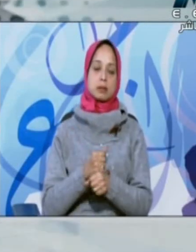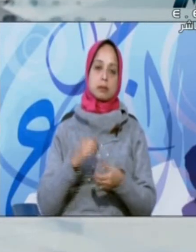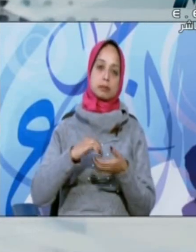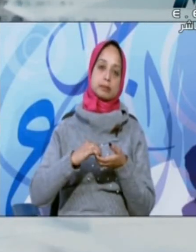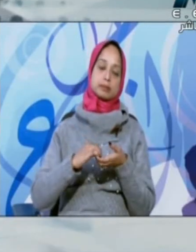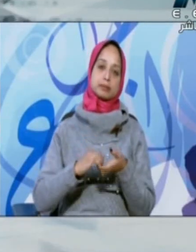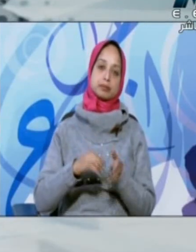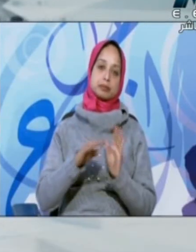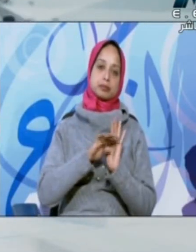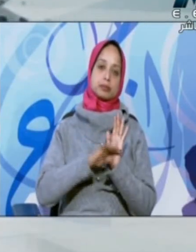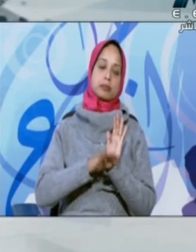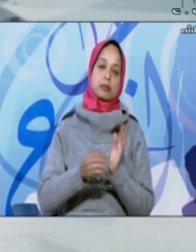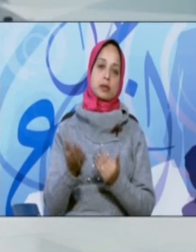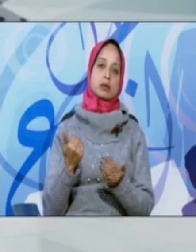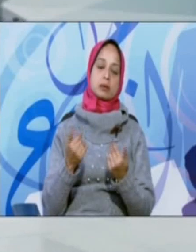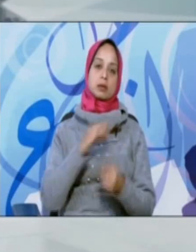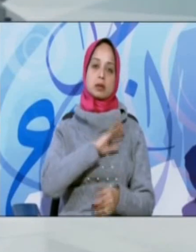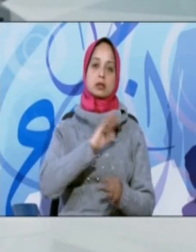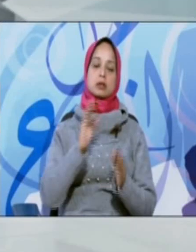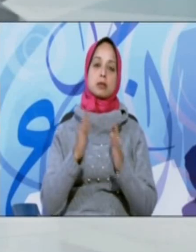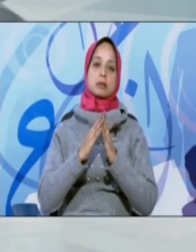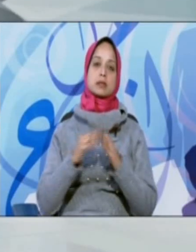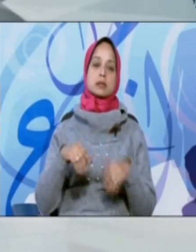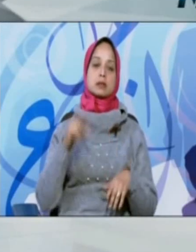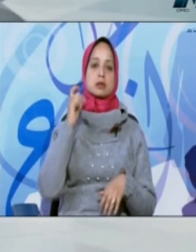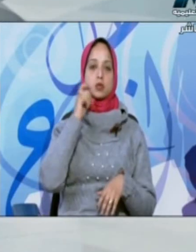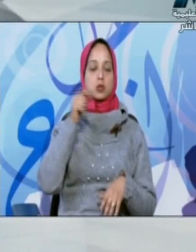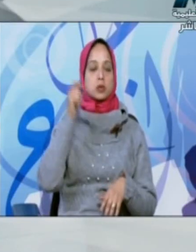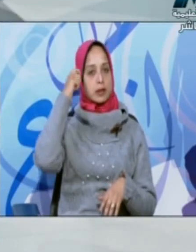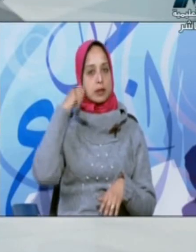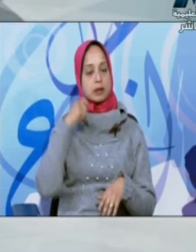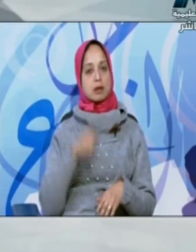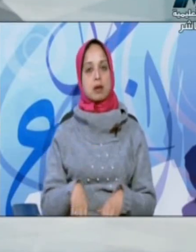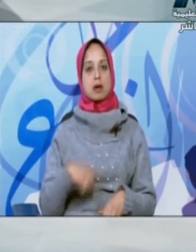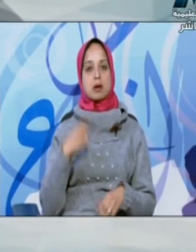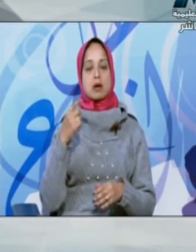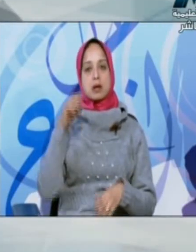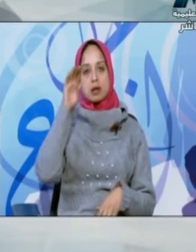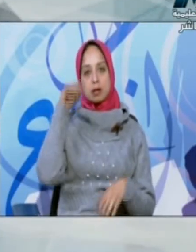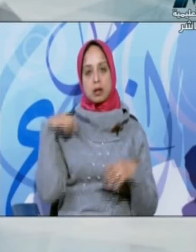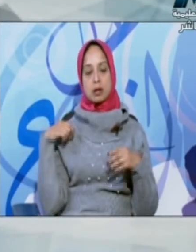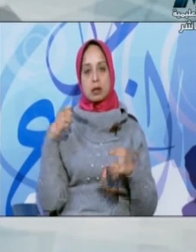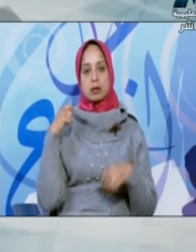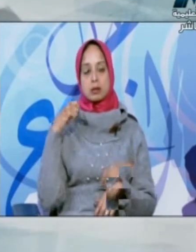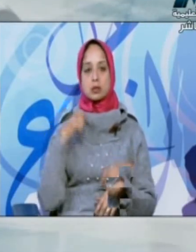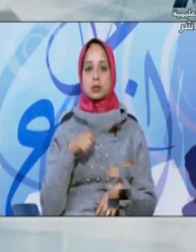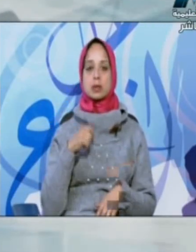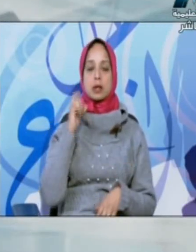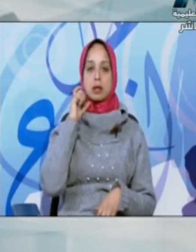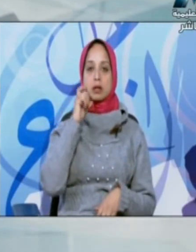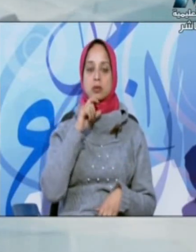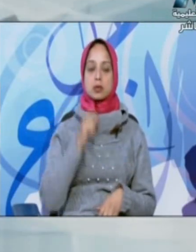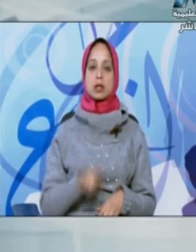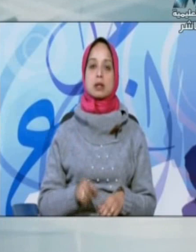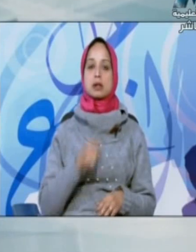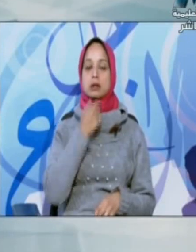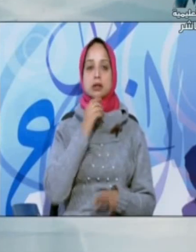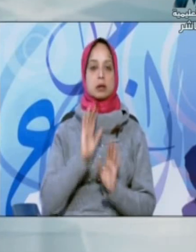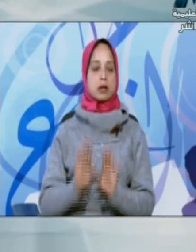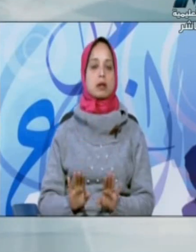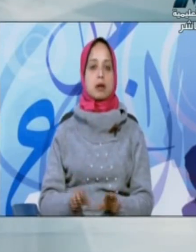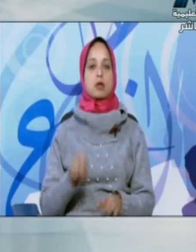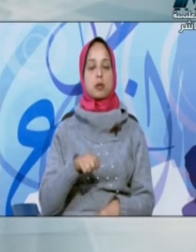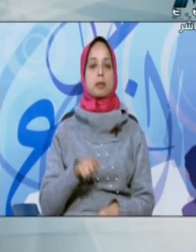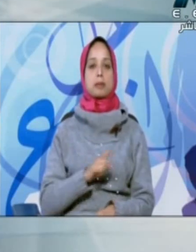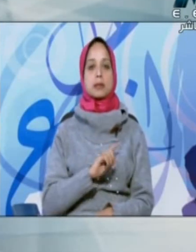اعاده الجيش المصري للسودان، ده بيلغي التحفظ الكام؟ الرابع، انفراد انجلترا. يعني اقدر اقول ان المعاهده هنا عملت لي فعلا مزايا. بس هنا